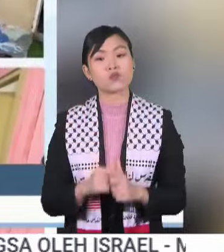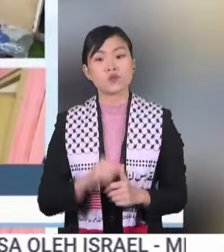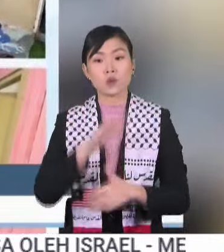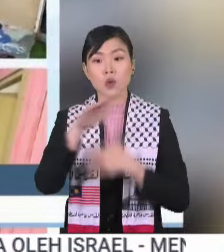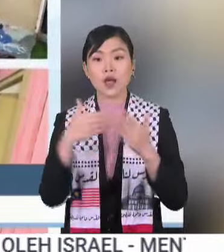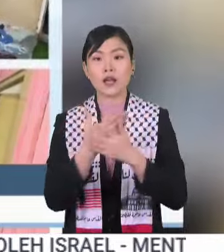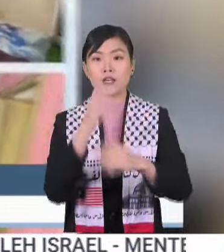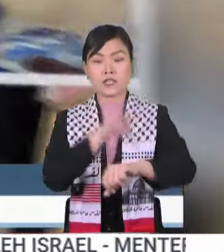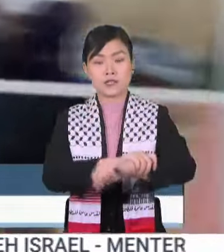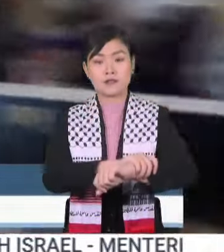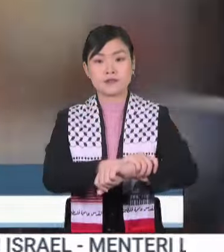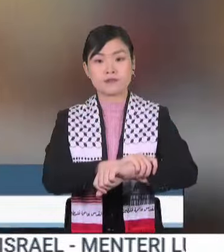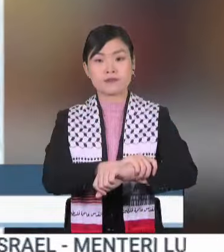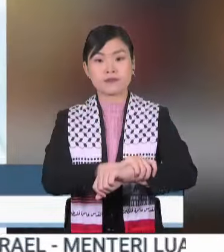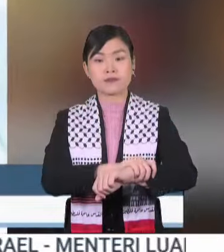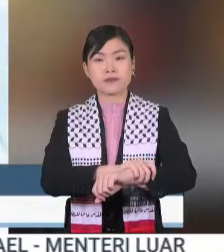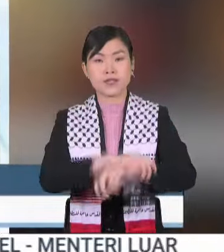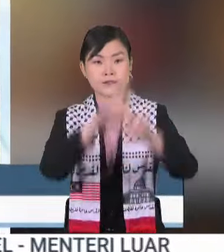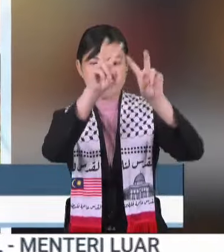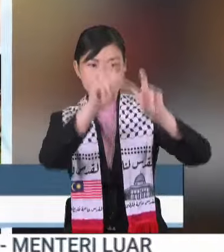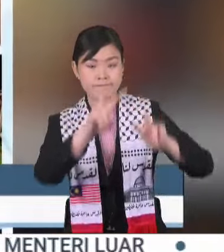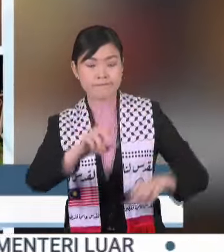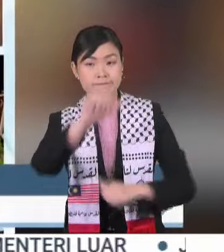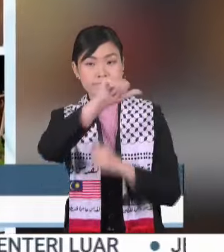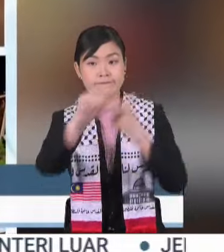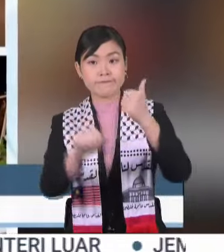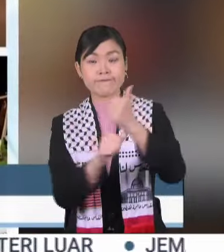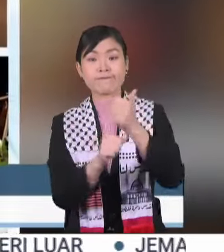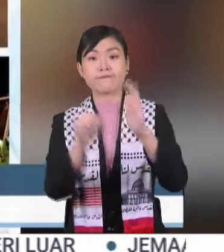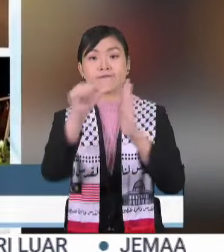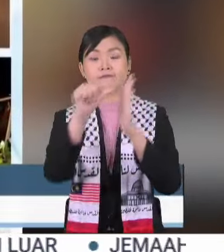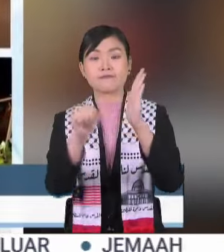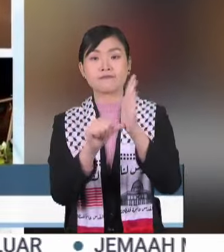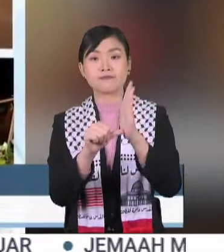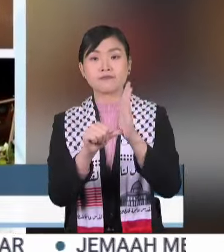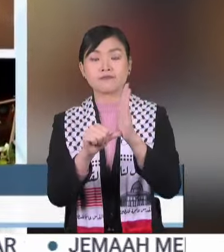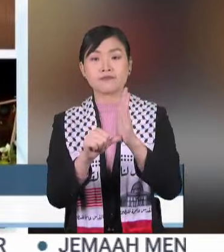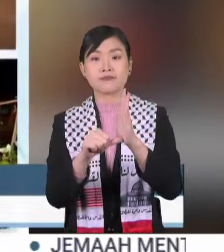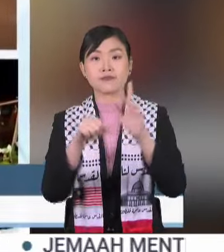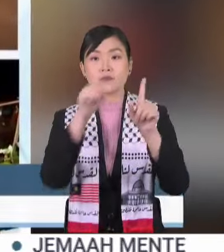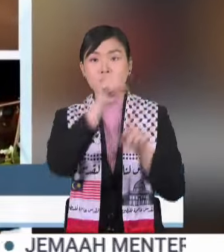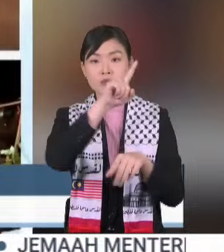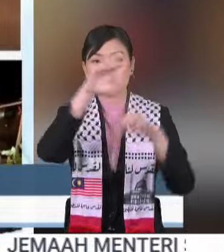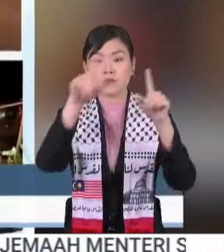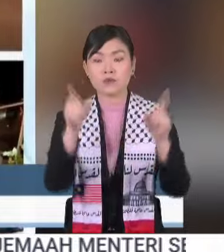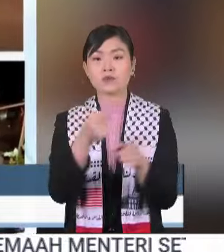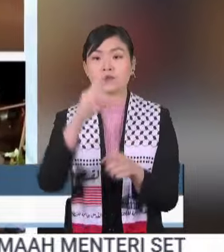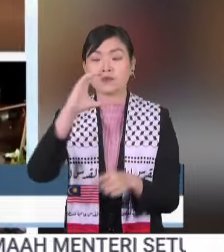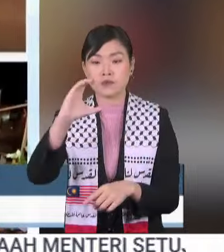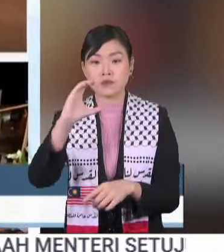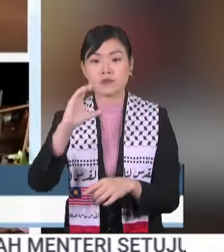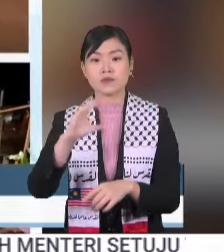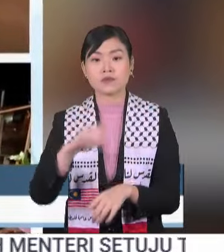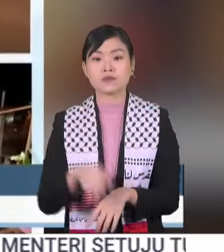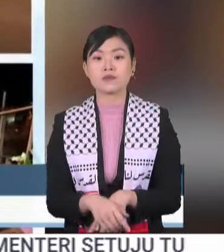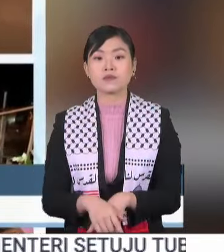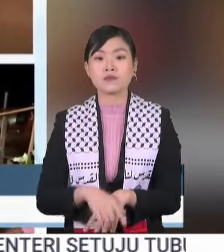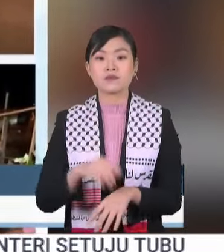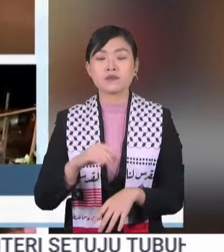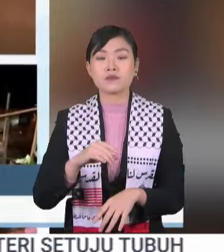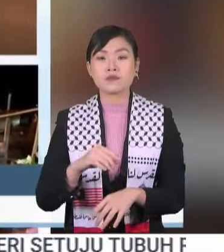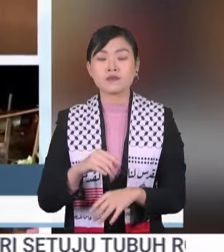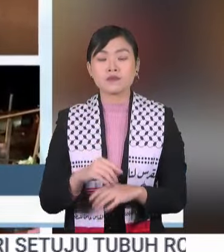ditahan reman dan kes disiasat mengikut seksyen 6 1 C dan seksyen 15